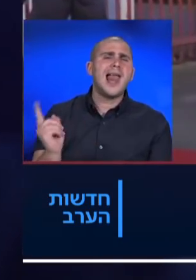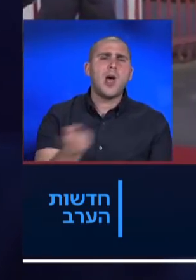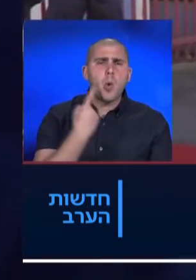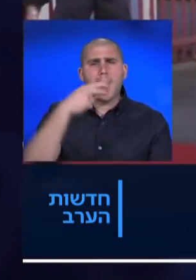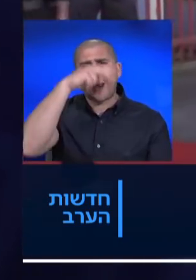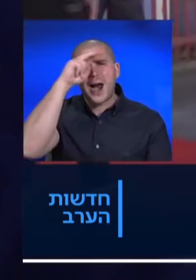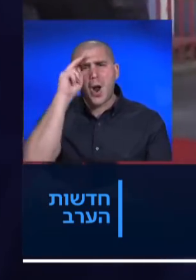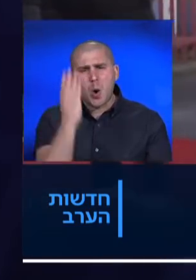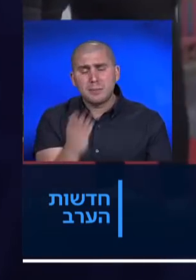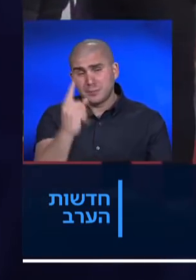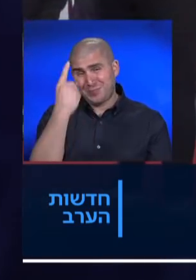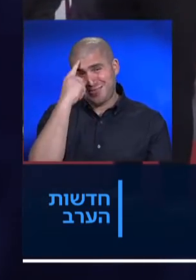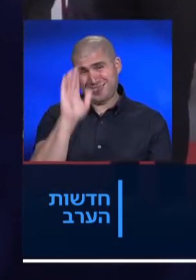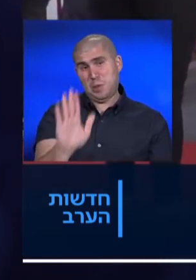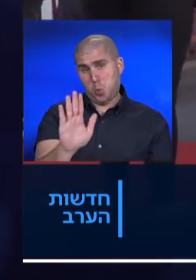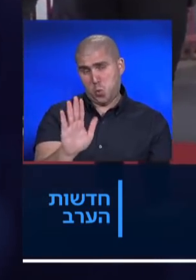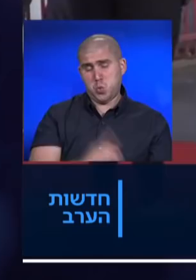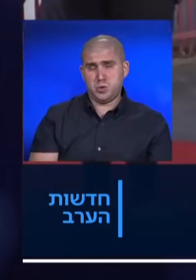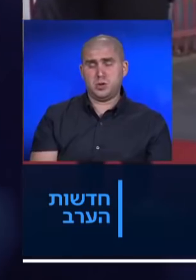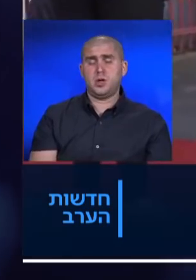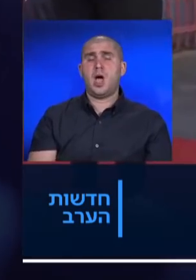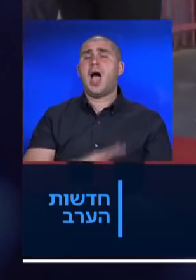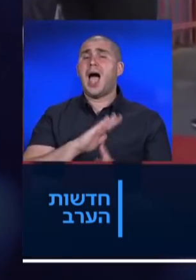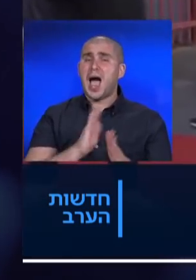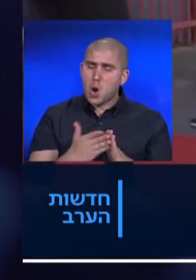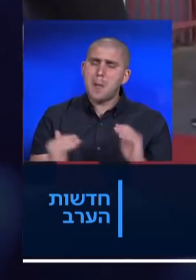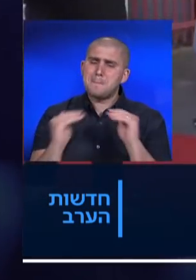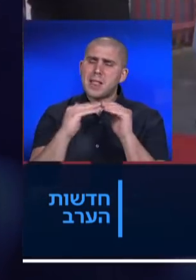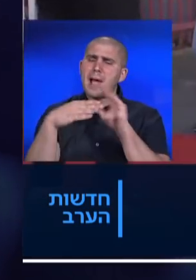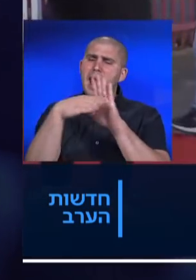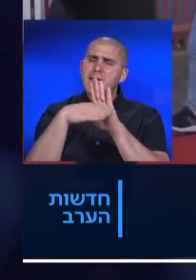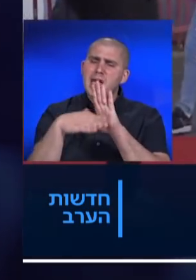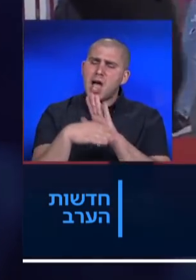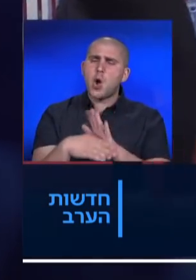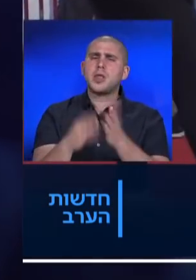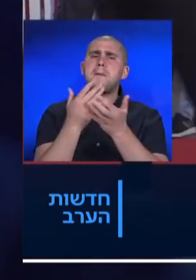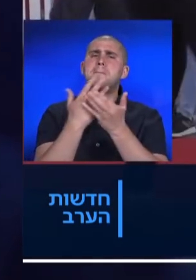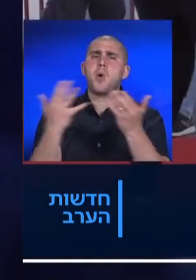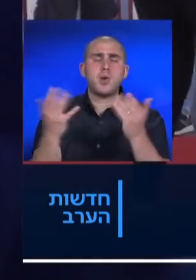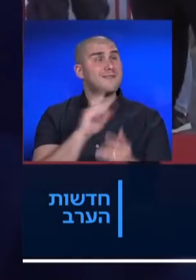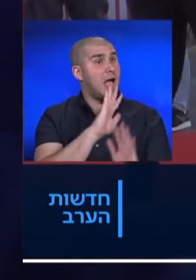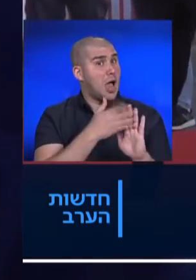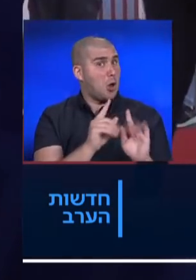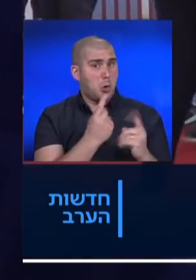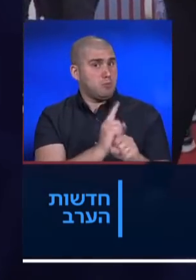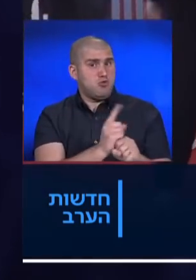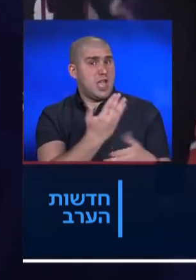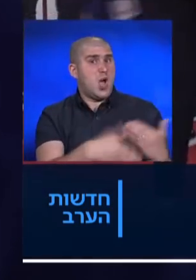תדעו לכם שהכל הכל עובד על פי הנחיות מאוד מאוד ברורות. אבל הכל קורה ברגע האחרון. מורים, בדקנו.